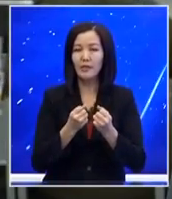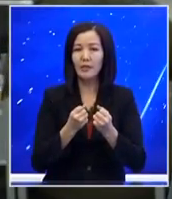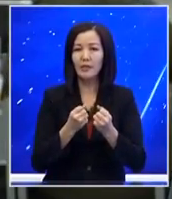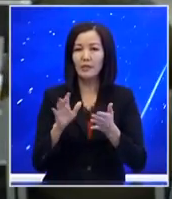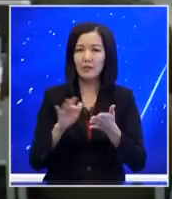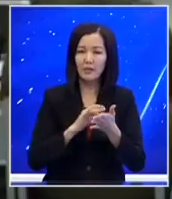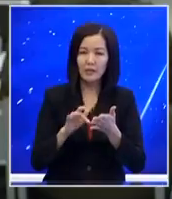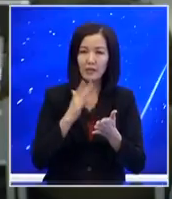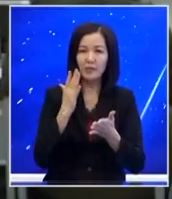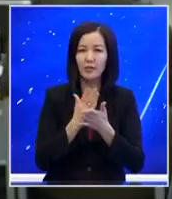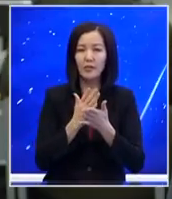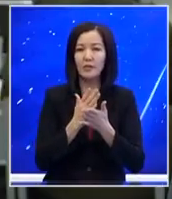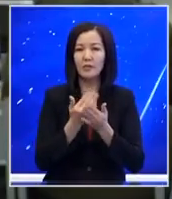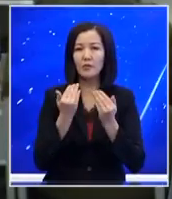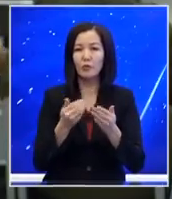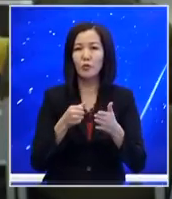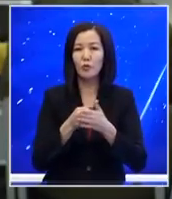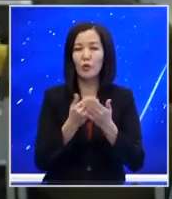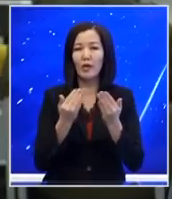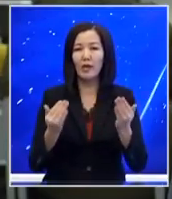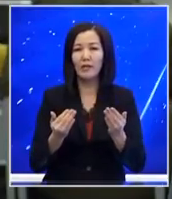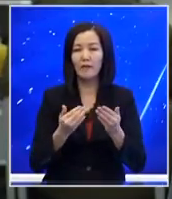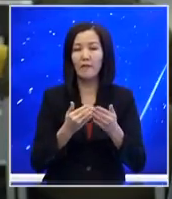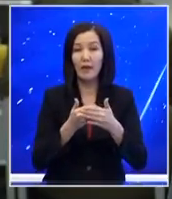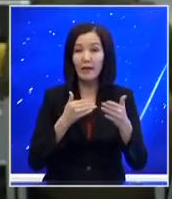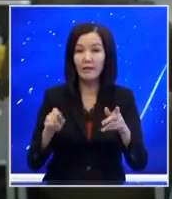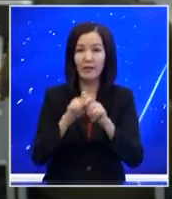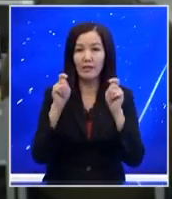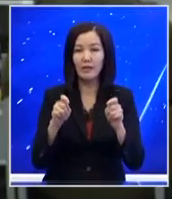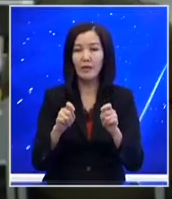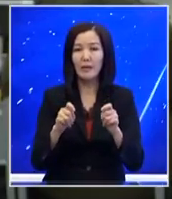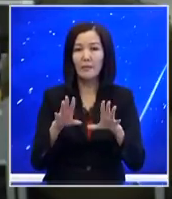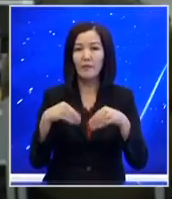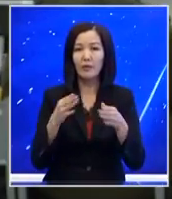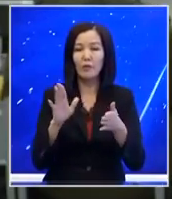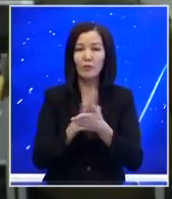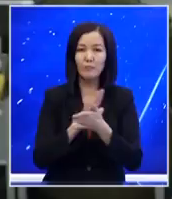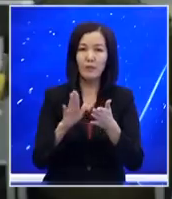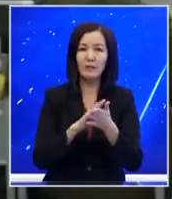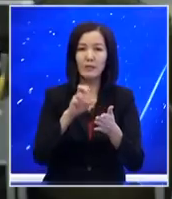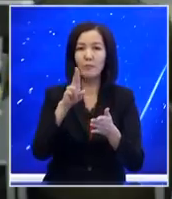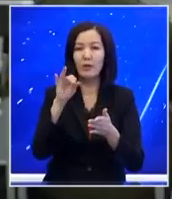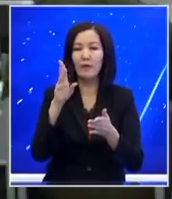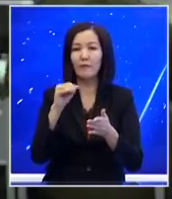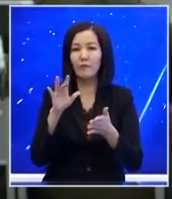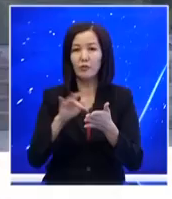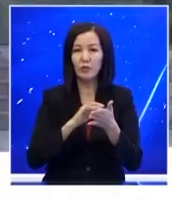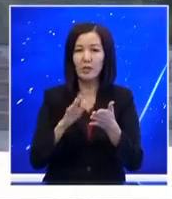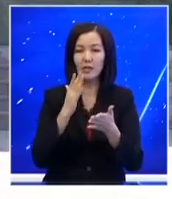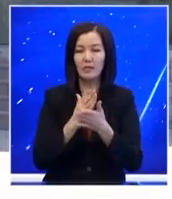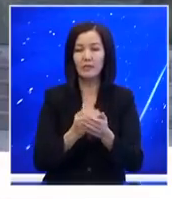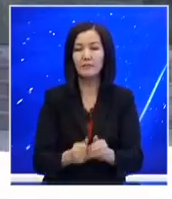счета, действующих, которые у нас до этого открывался счет. Мы выдаем справки бесплатно, тоже ПИПИ-счета у кого